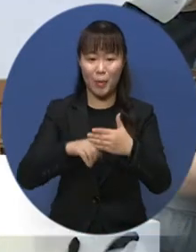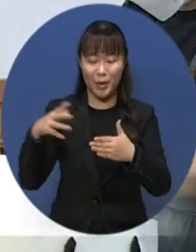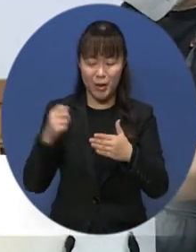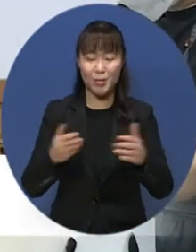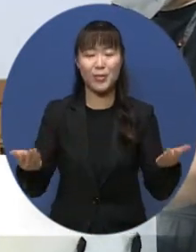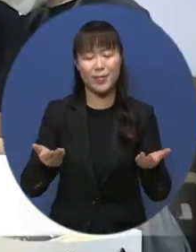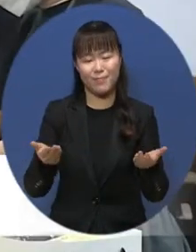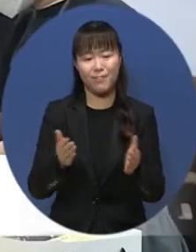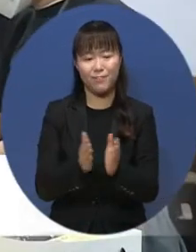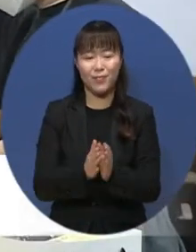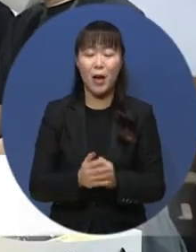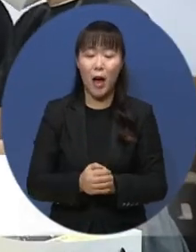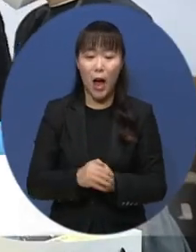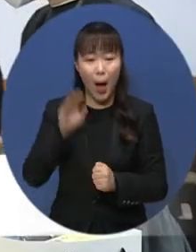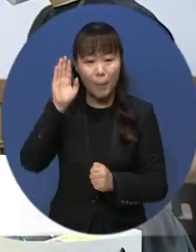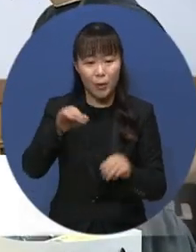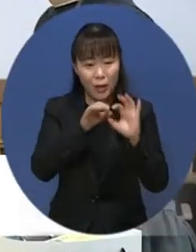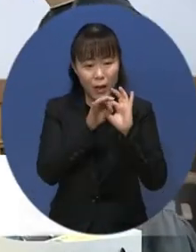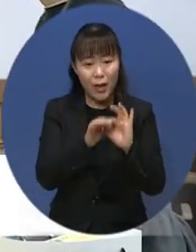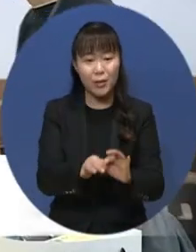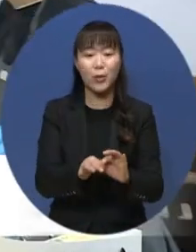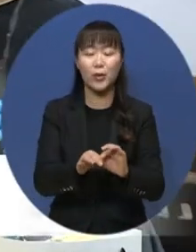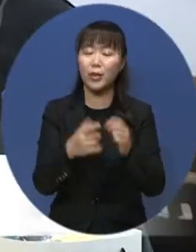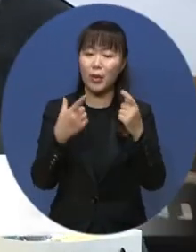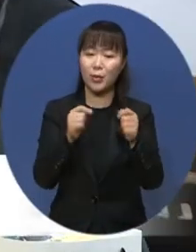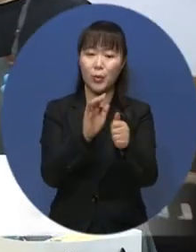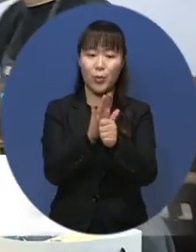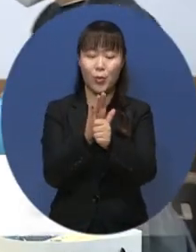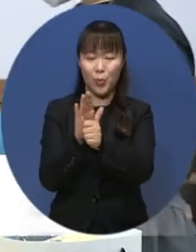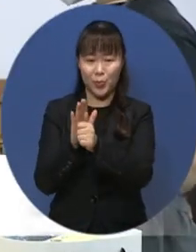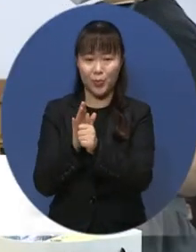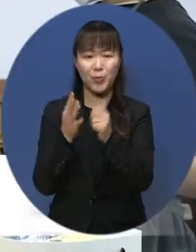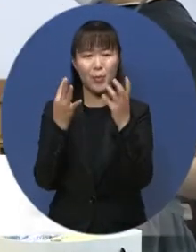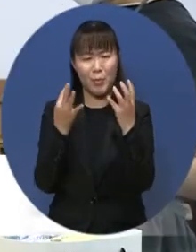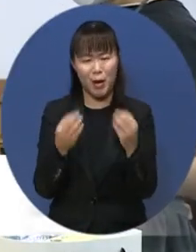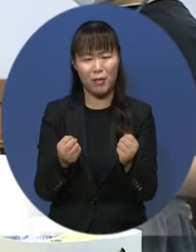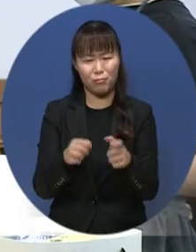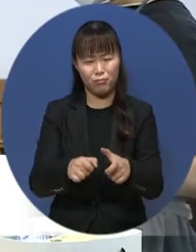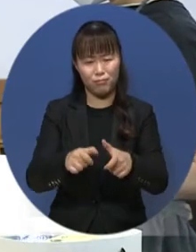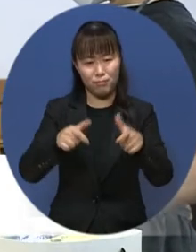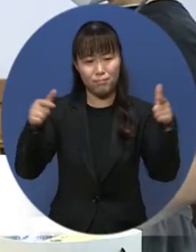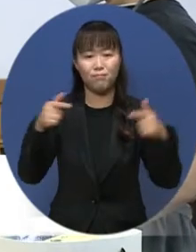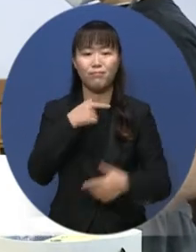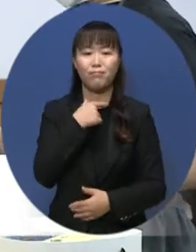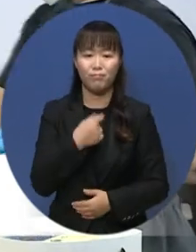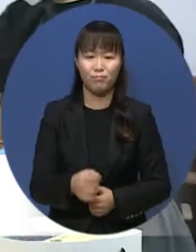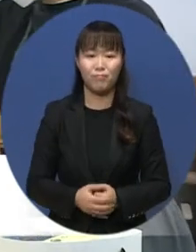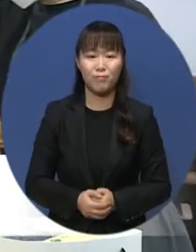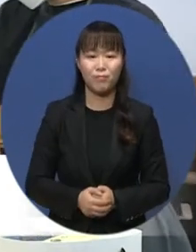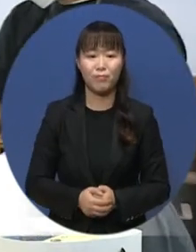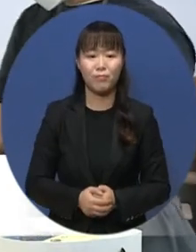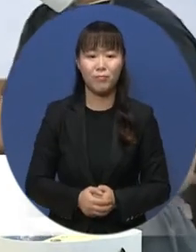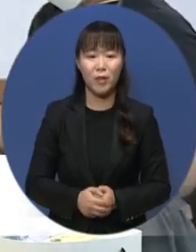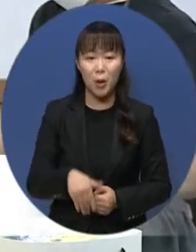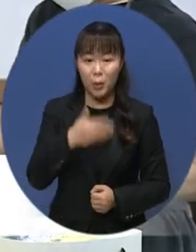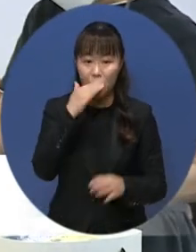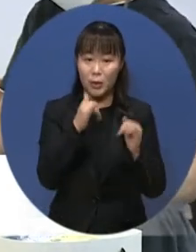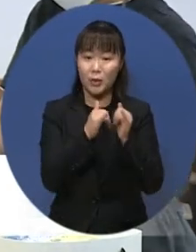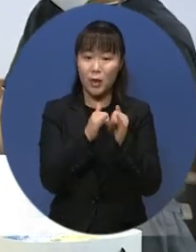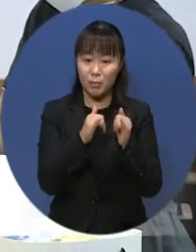일하고 있구요 앞으로도 께서 이런 도움에 더 많 있어서도 좋겠고 드시는